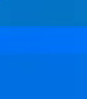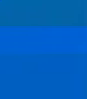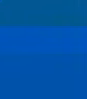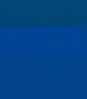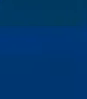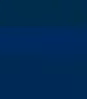Happy